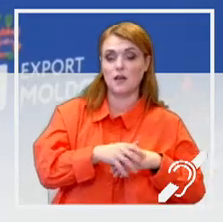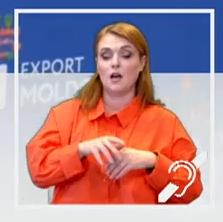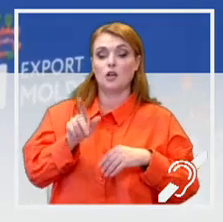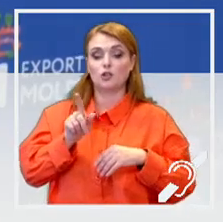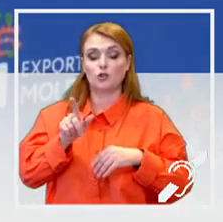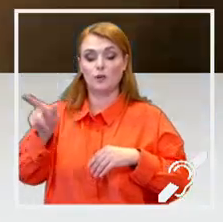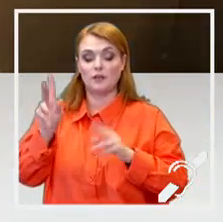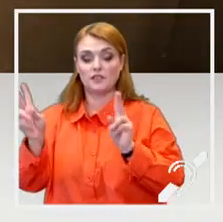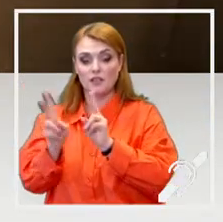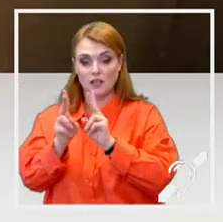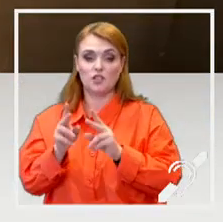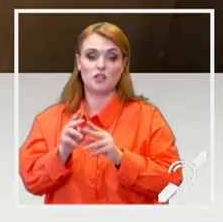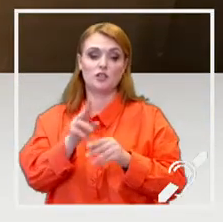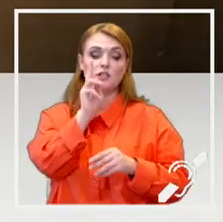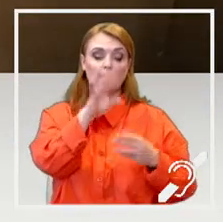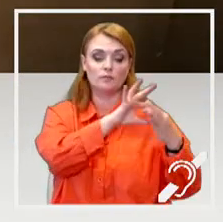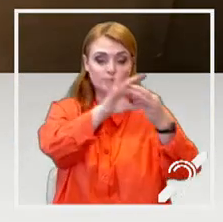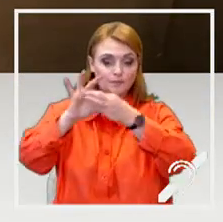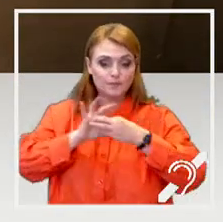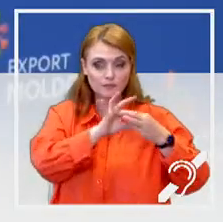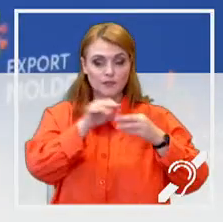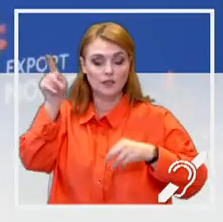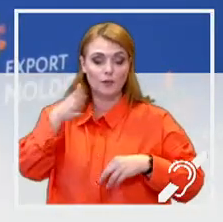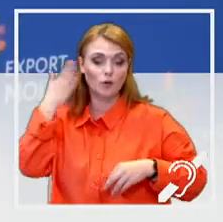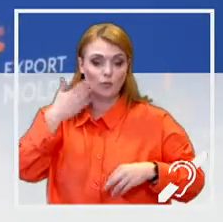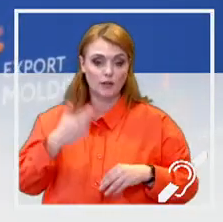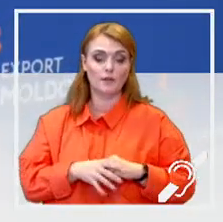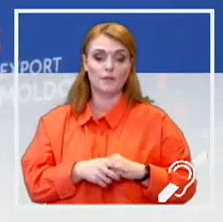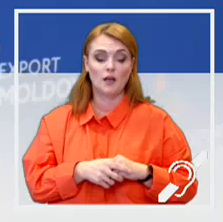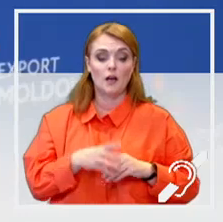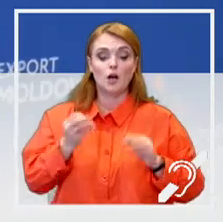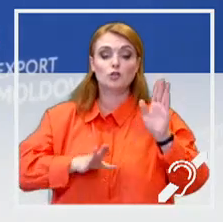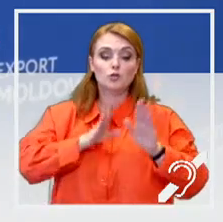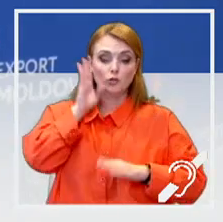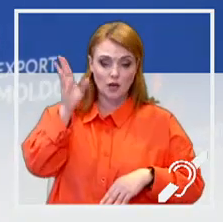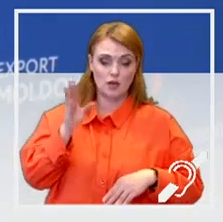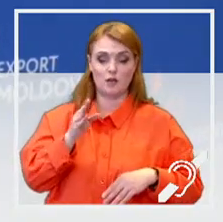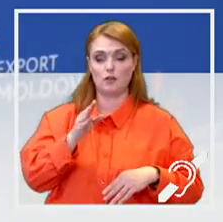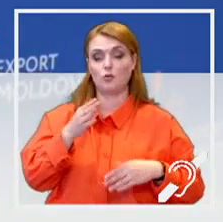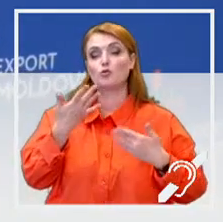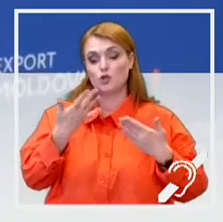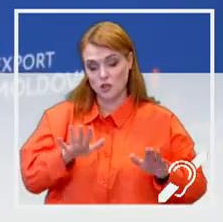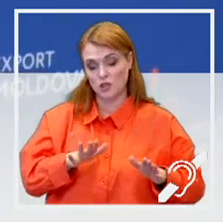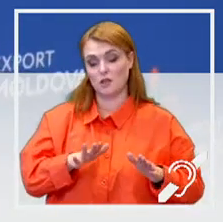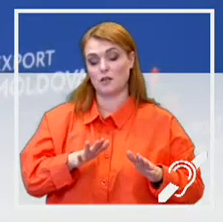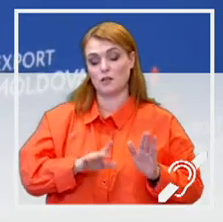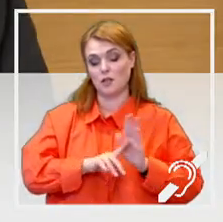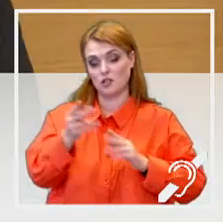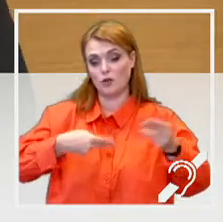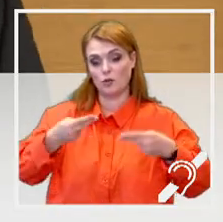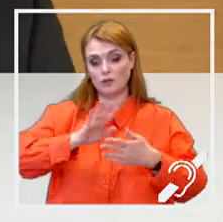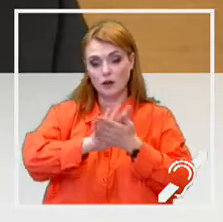potențialii retailer, buyer din România. De la primele ore au fost deja încheiate 3